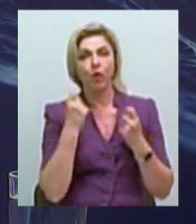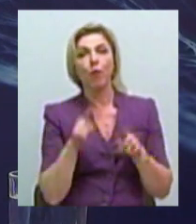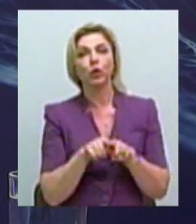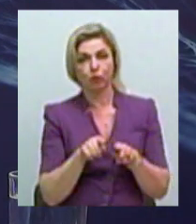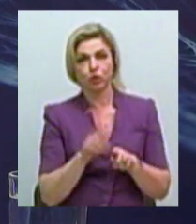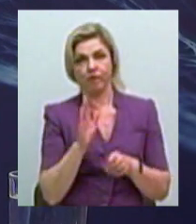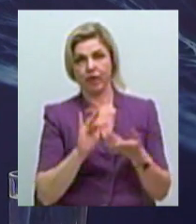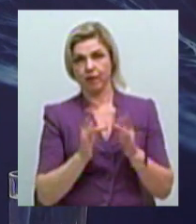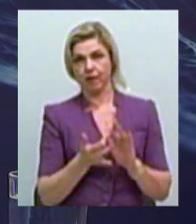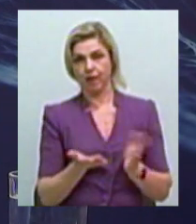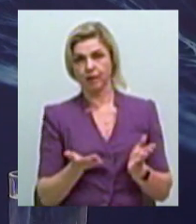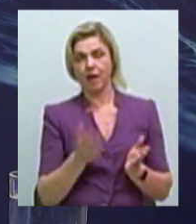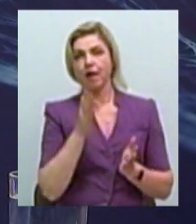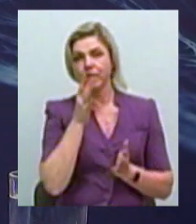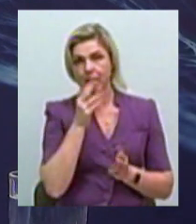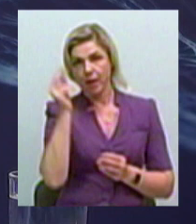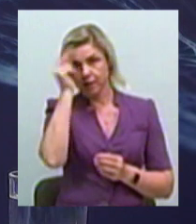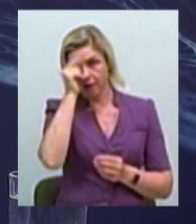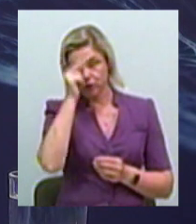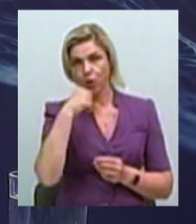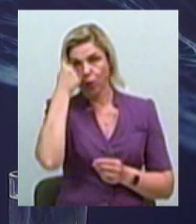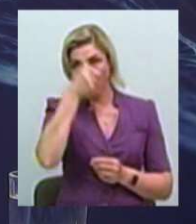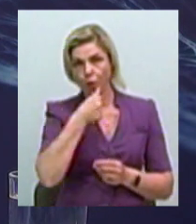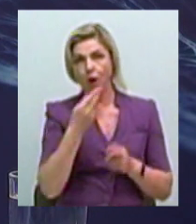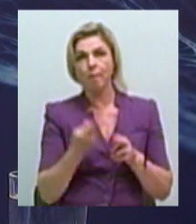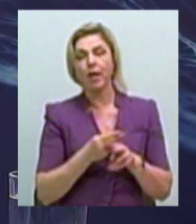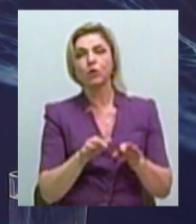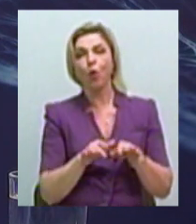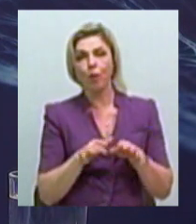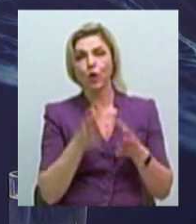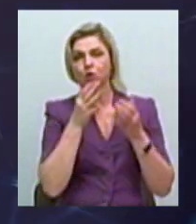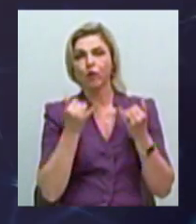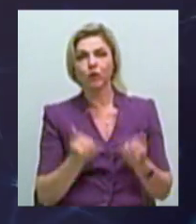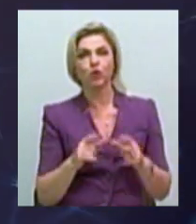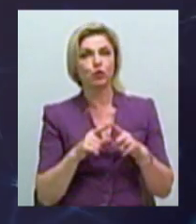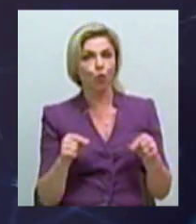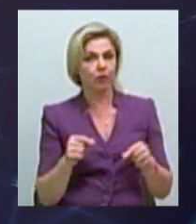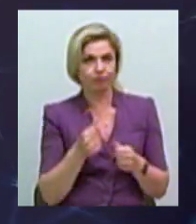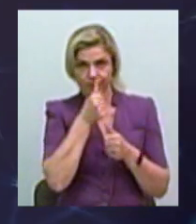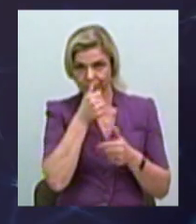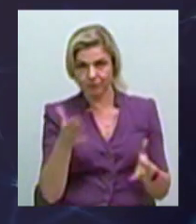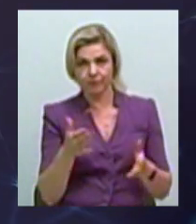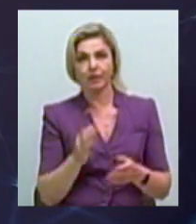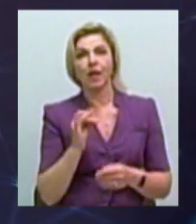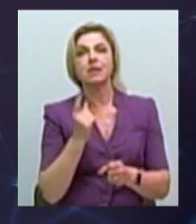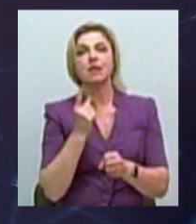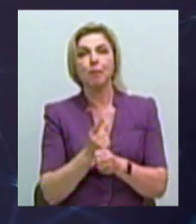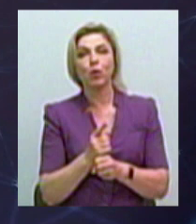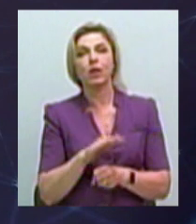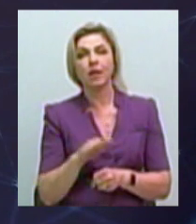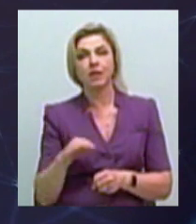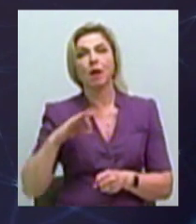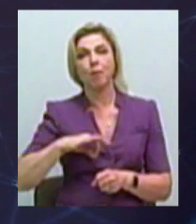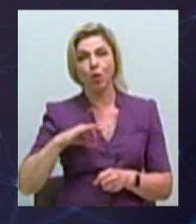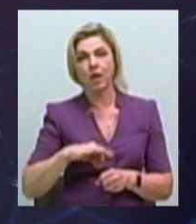Тобто під час навчального року без комп'ютера в сучасній школі не обійтись. І заборонити дитині